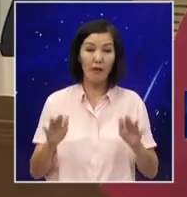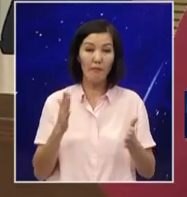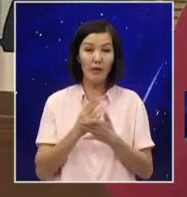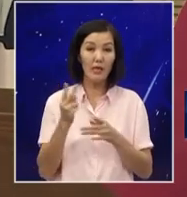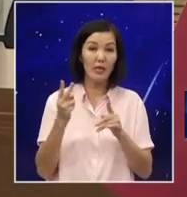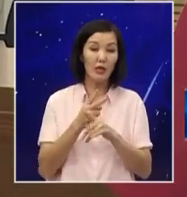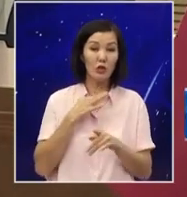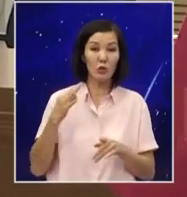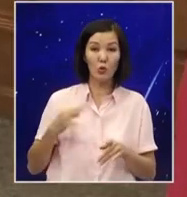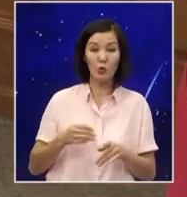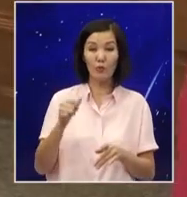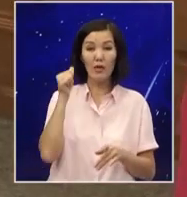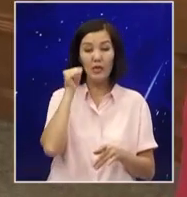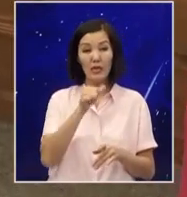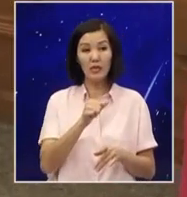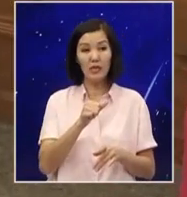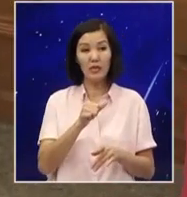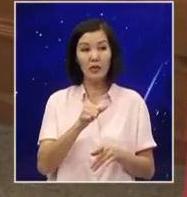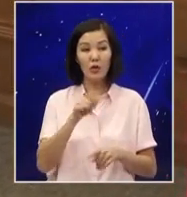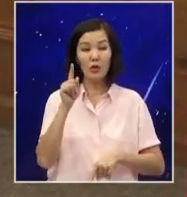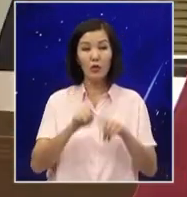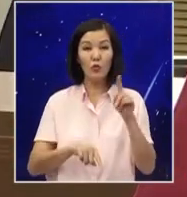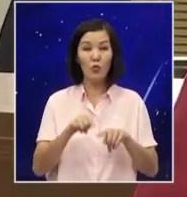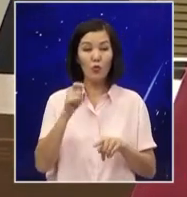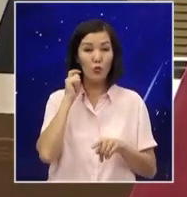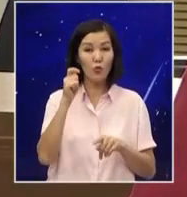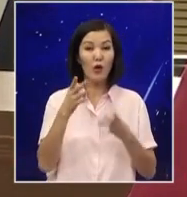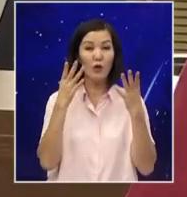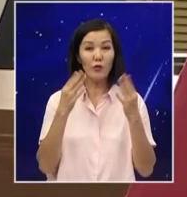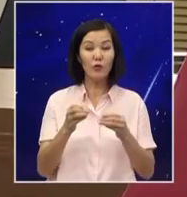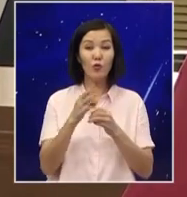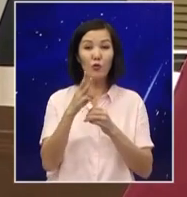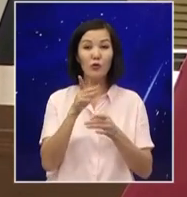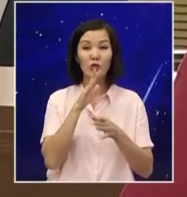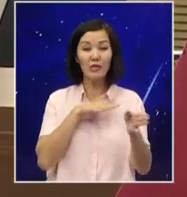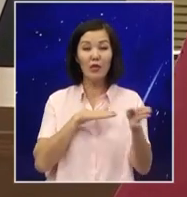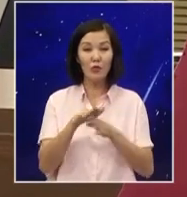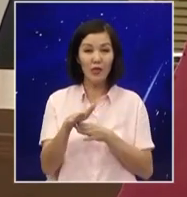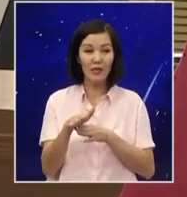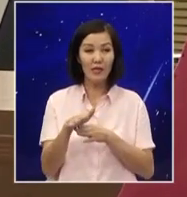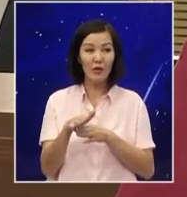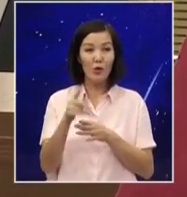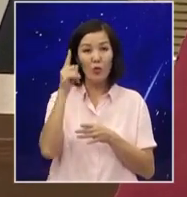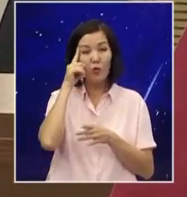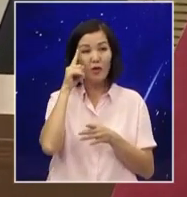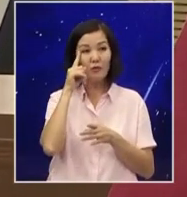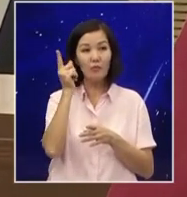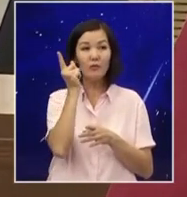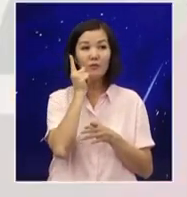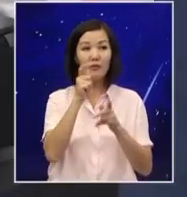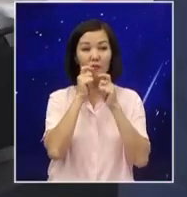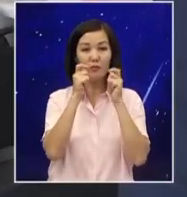2-ші ұлымын ертен туған күні 13-ке толат бұйырса. Ойлап тұрмын осы подарок